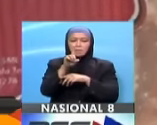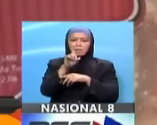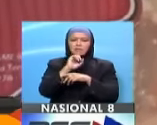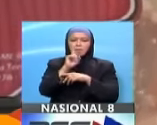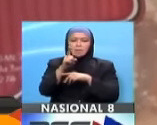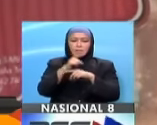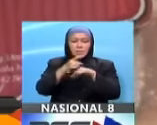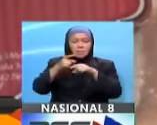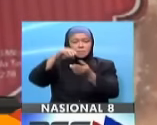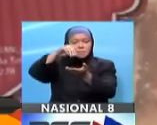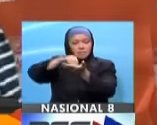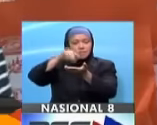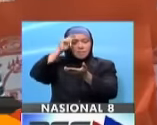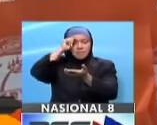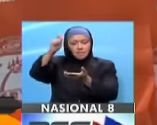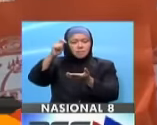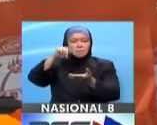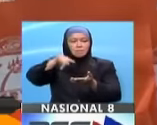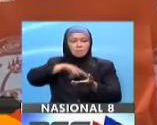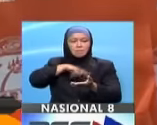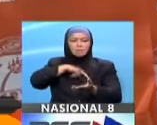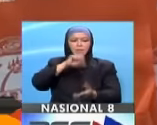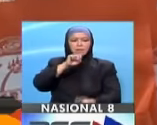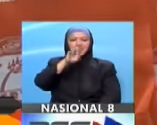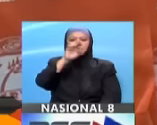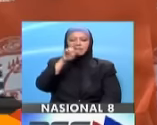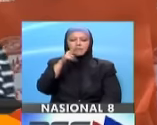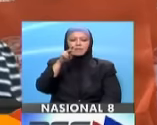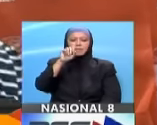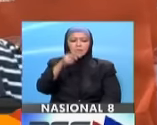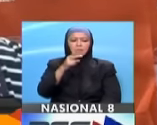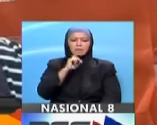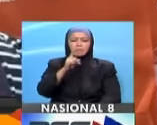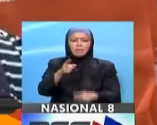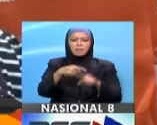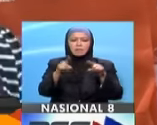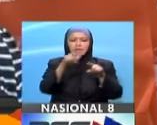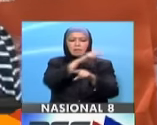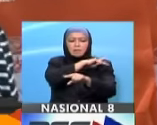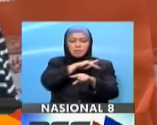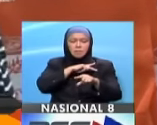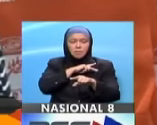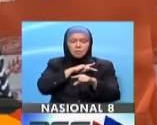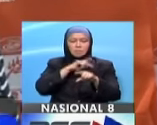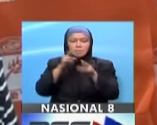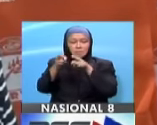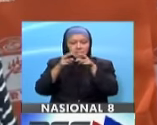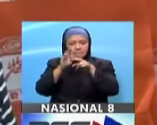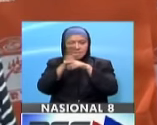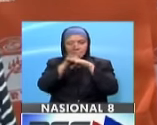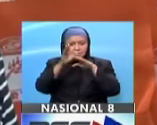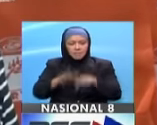Terengganu, pemiliknya Suzana Muhammad Saleh merupakan Ketua Persatuan Usahawan Wanita Kuala Terengganu.